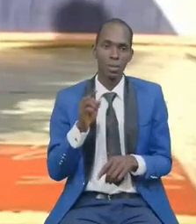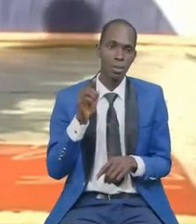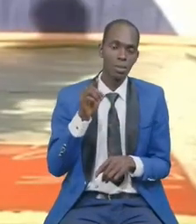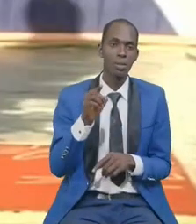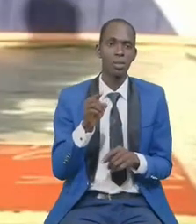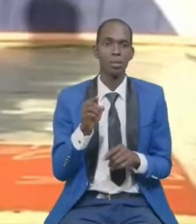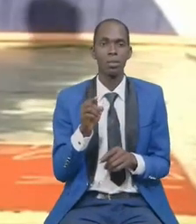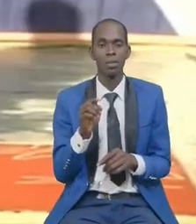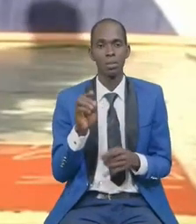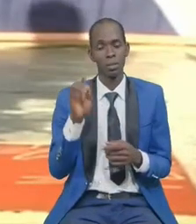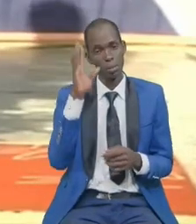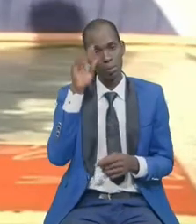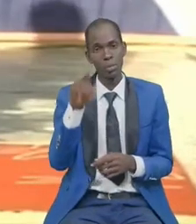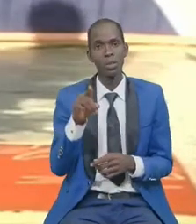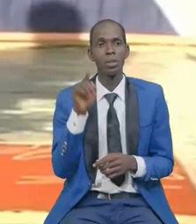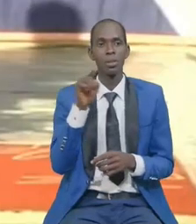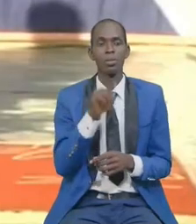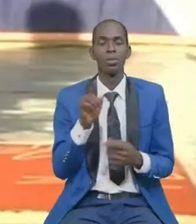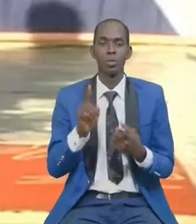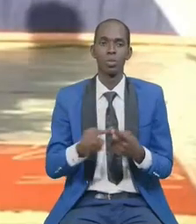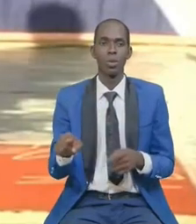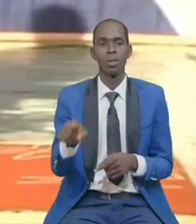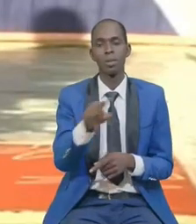il le leur livra pour être crucifié.